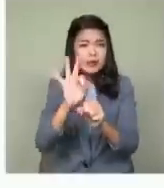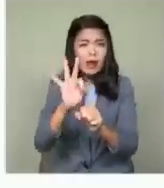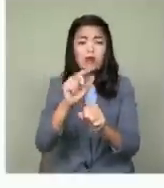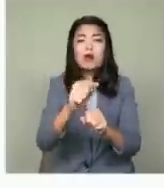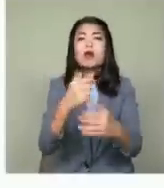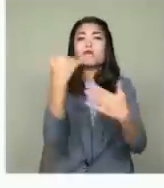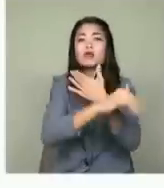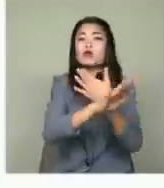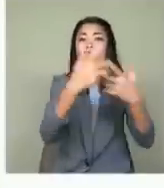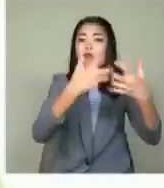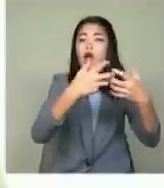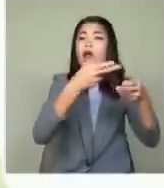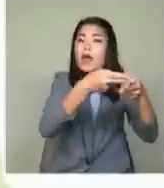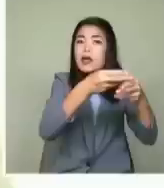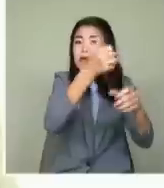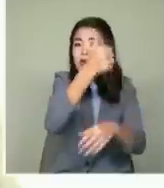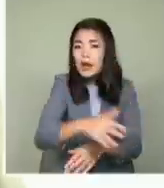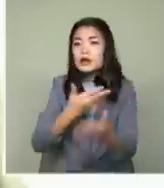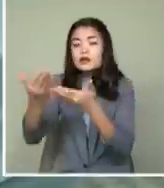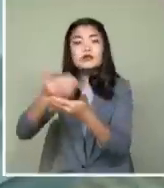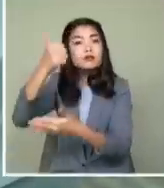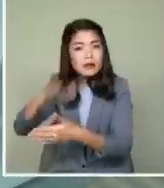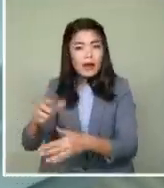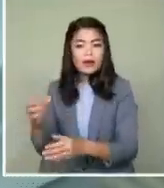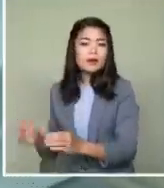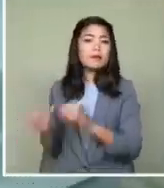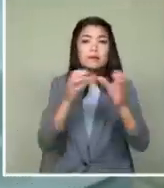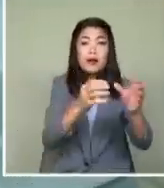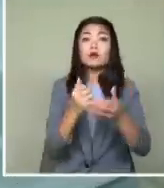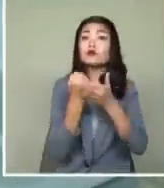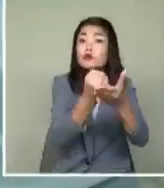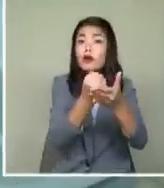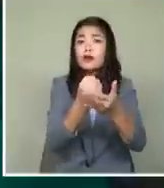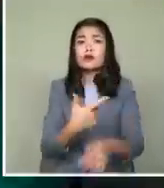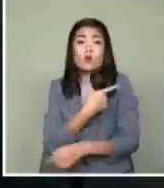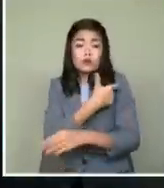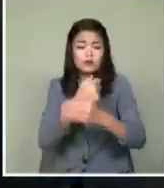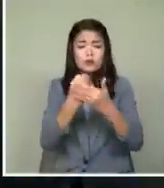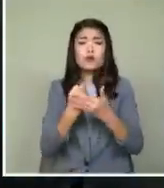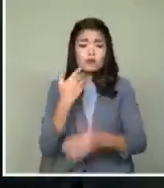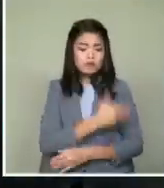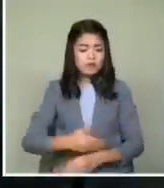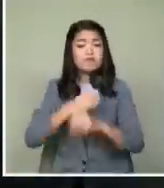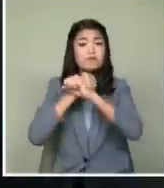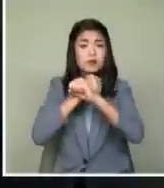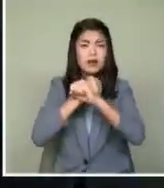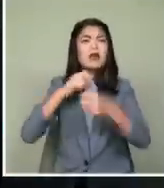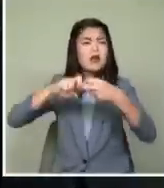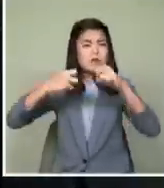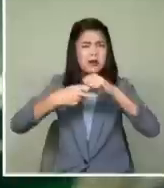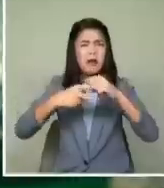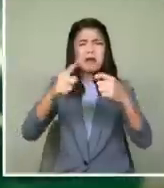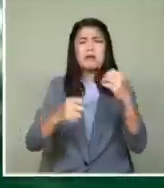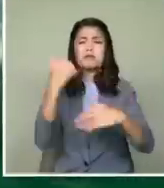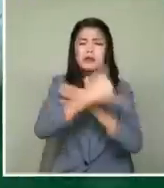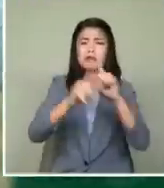จะผลิตได้เองหรือไม่สามารถจะหาซื้อวัคซีนได้เฉพาะการฉีดวัคซีนเพื่อสร้างภูมิคุ้มกันถือได้ว่าเป็นปัญหาสำคัญในหลายประเทศที่ยากจนที่สุด